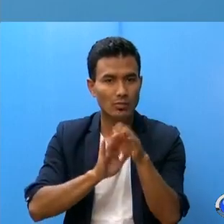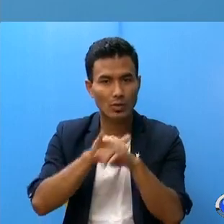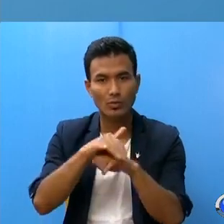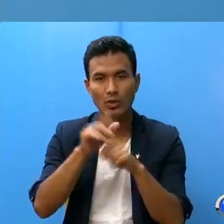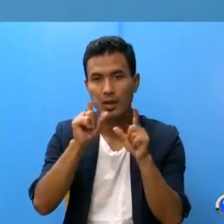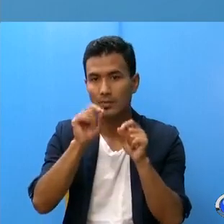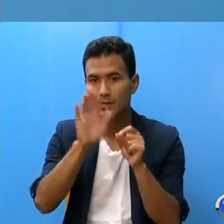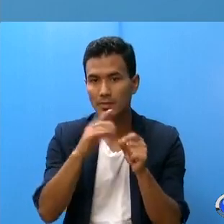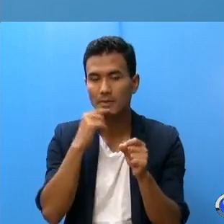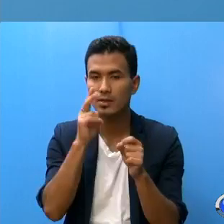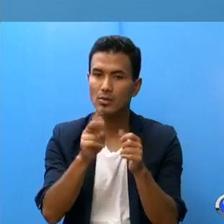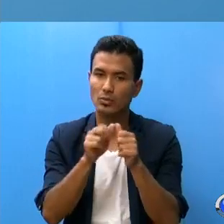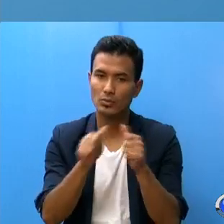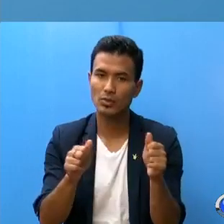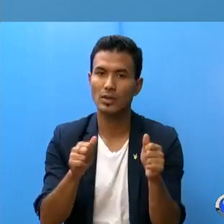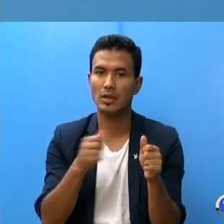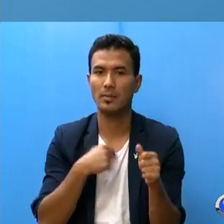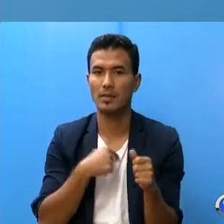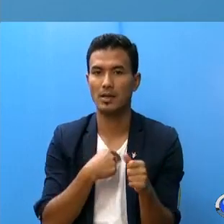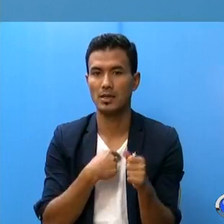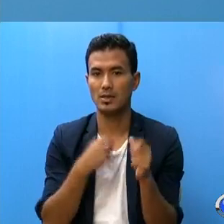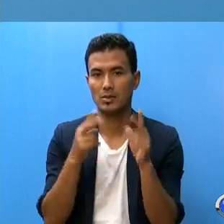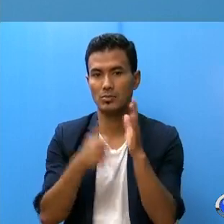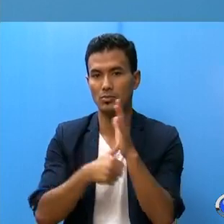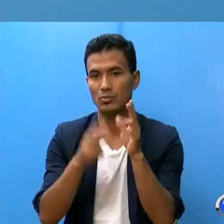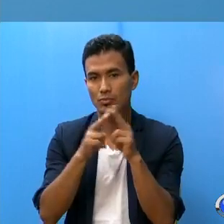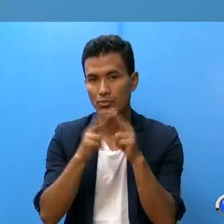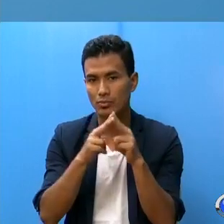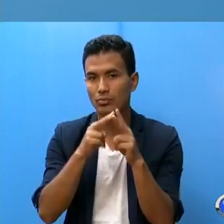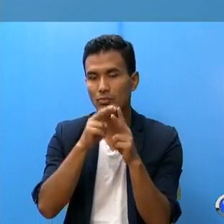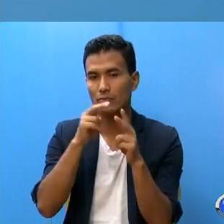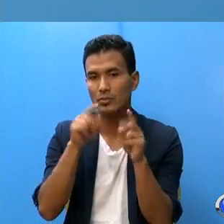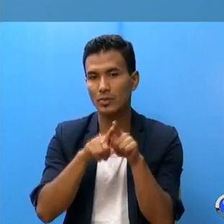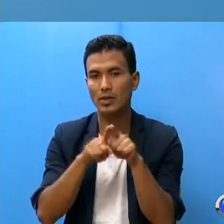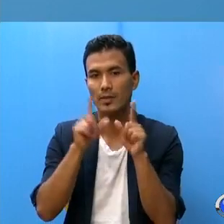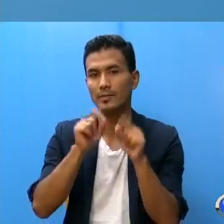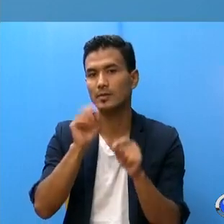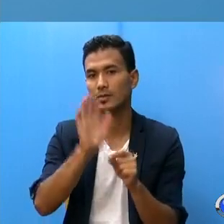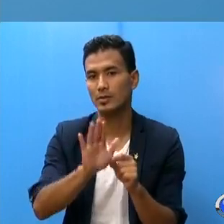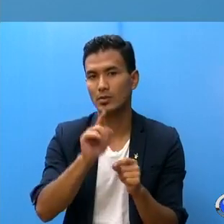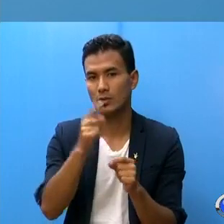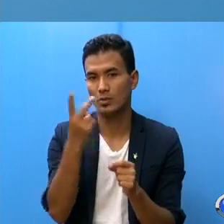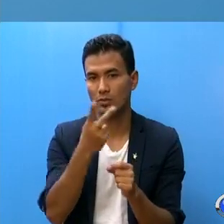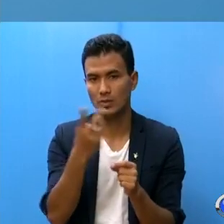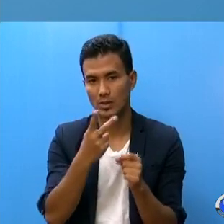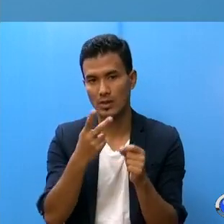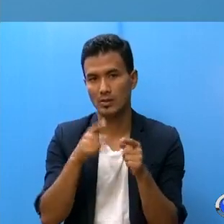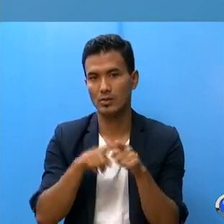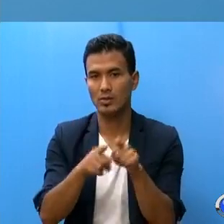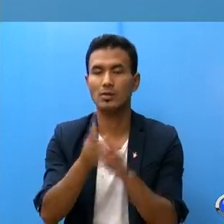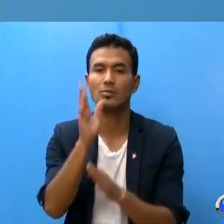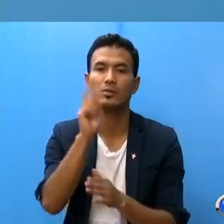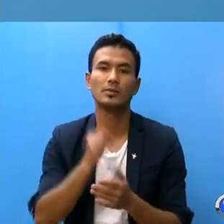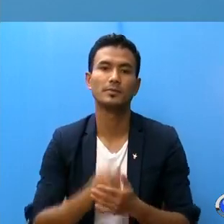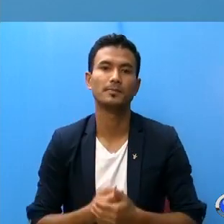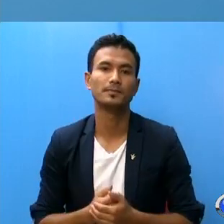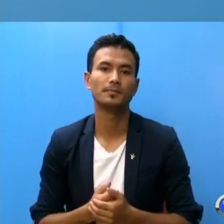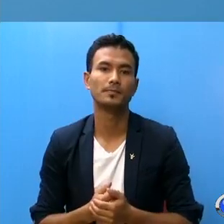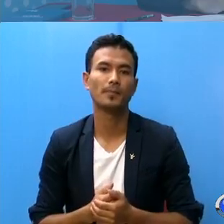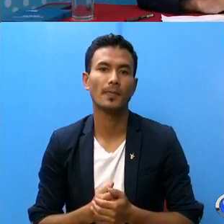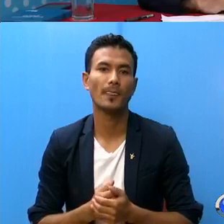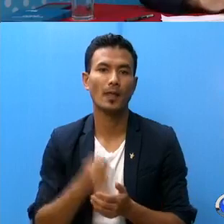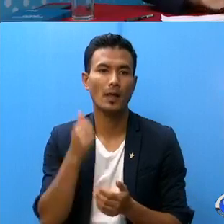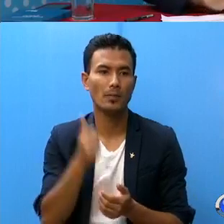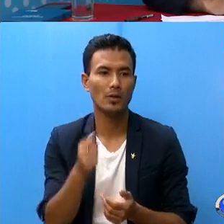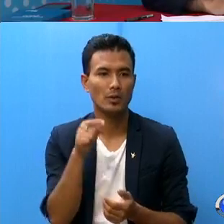नोगरेको बिदूकर साथ नुलाएच यू। अब